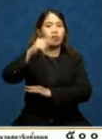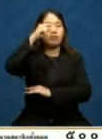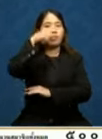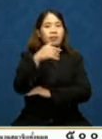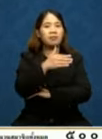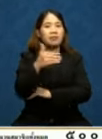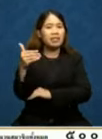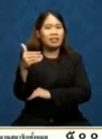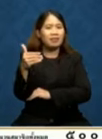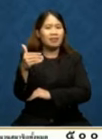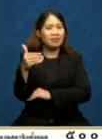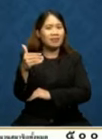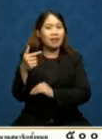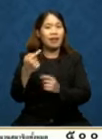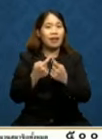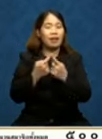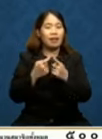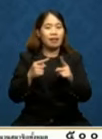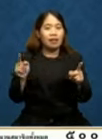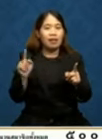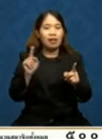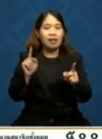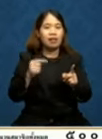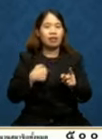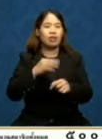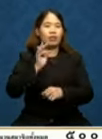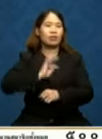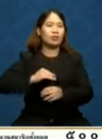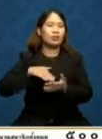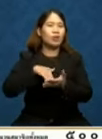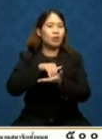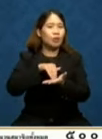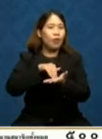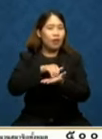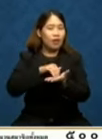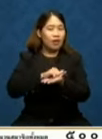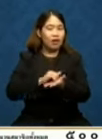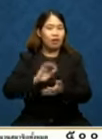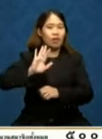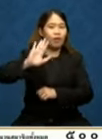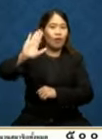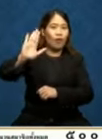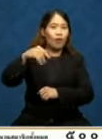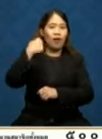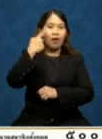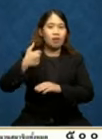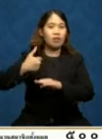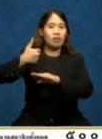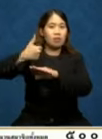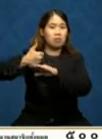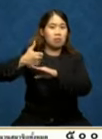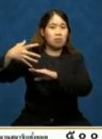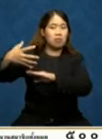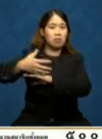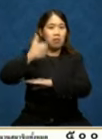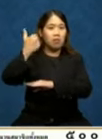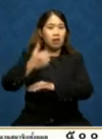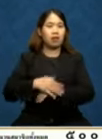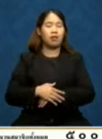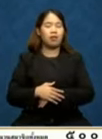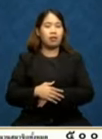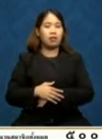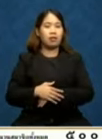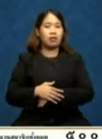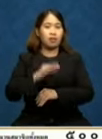ยครับท่านประธานแต่หากแต่เป็นความอ่อนแอของคนที่มีอำนาจสูงกว่าคนอื่นสหายดีกว่าคนอื่